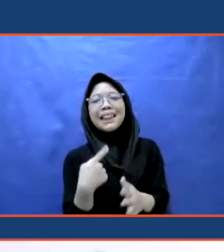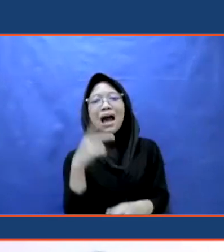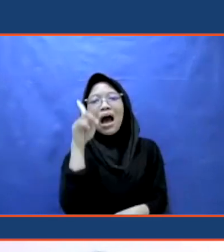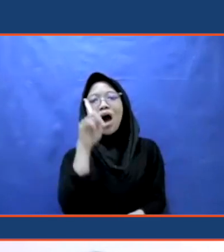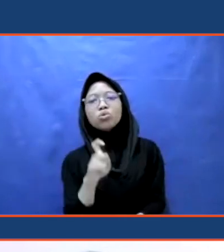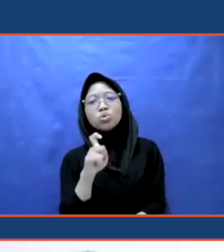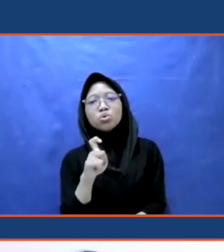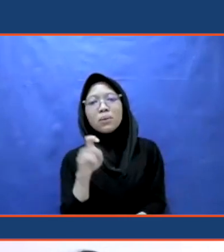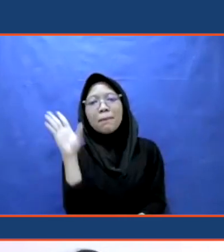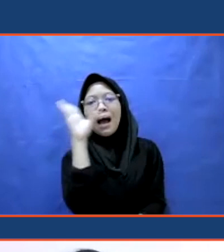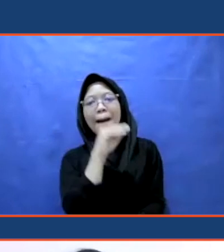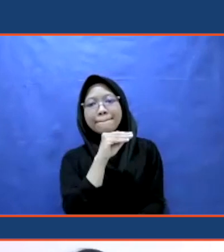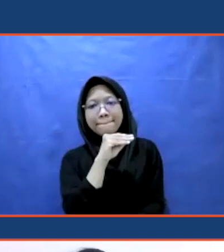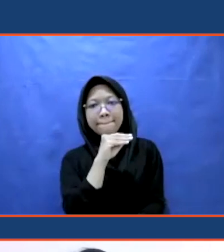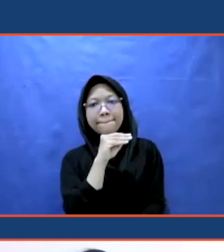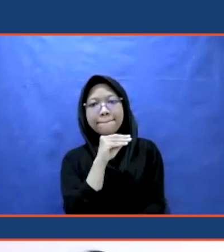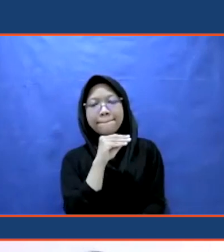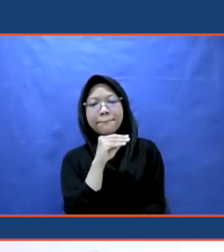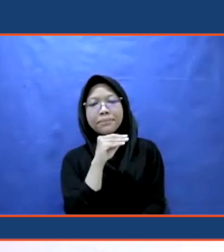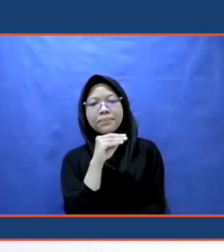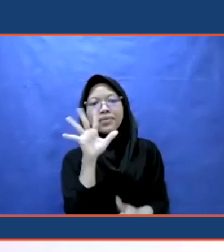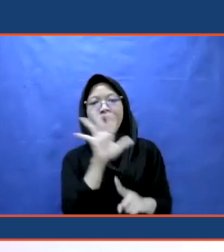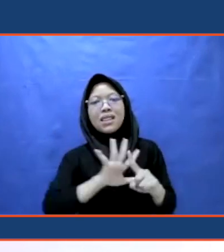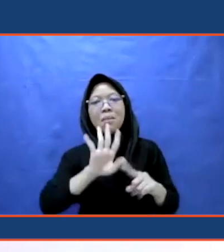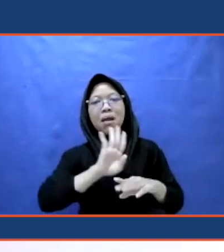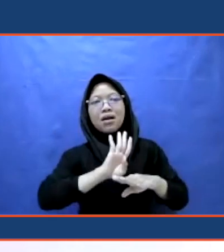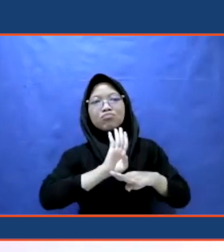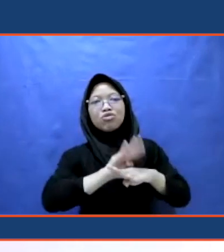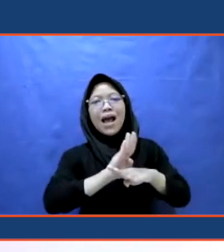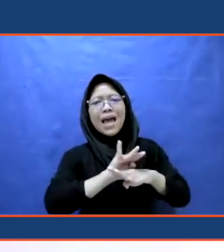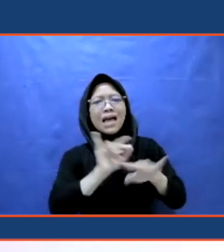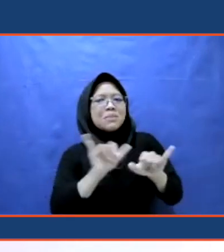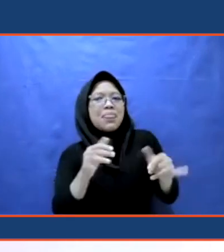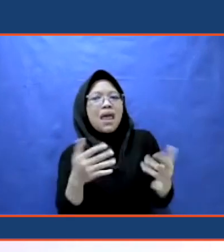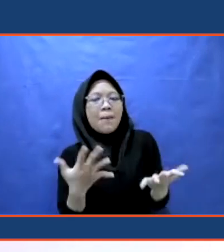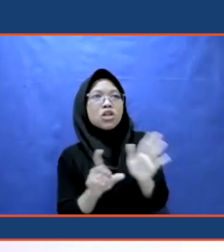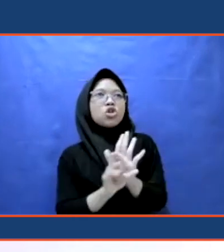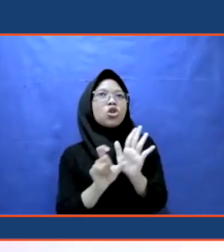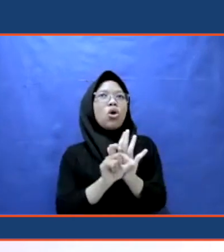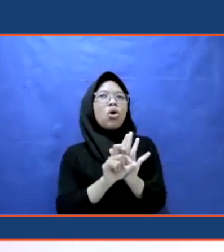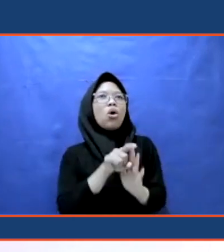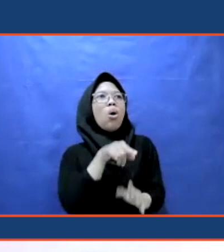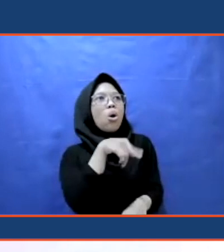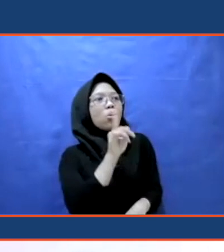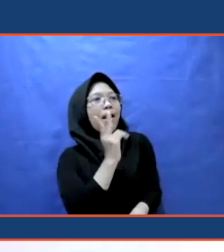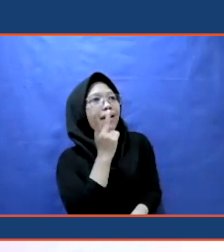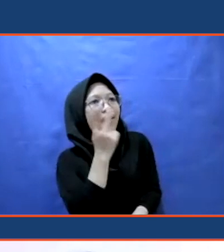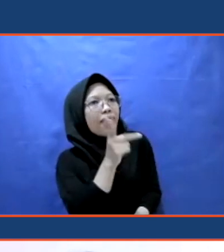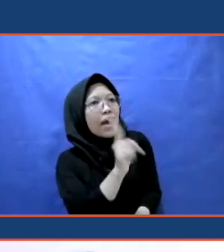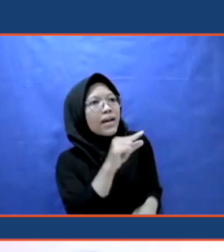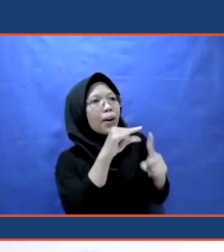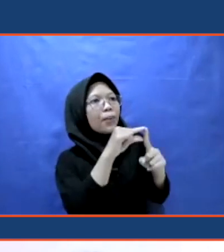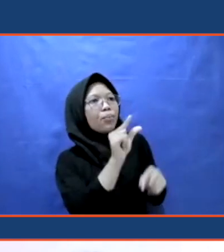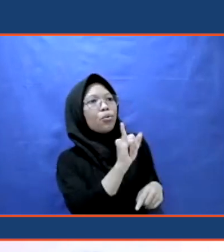paham konteks budayanya Seperti apa misalkan ada dalam puisi atau prosa fiksi